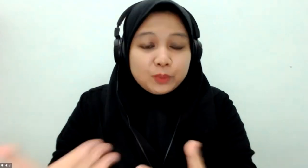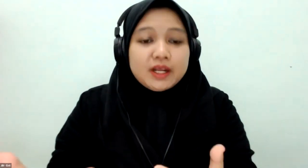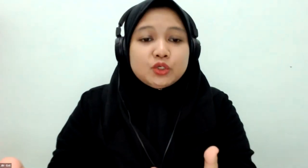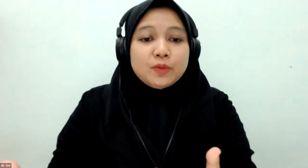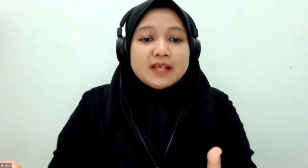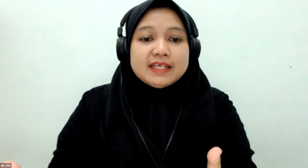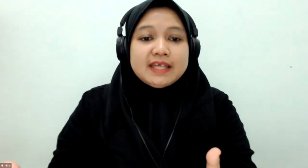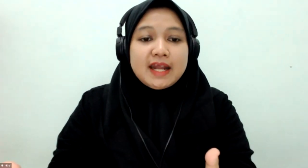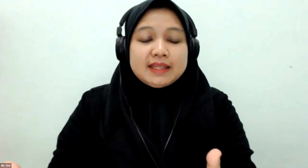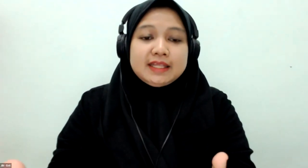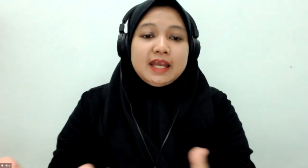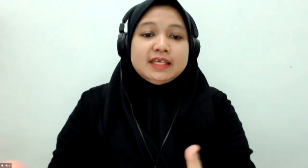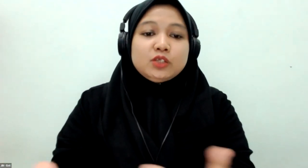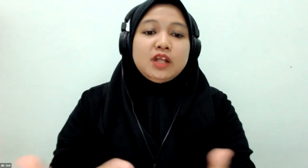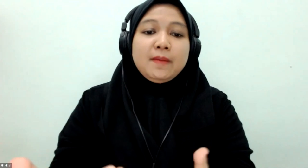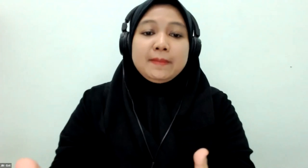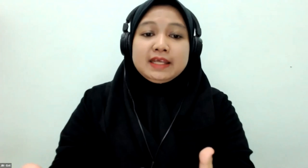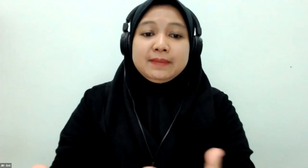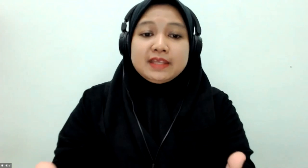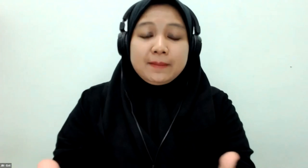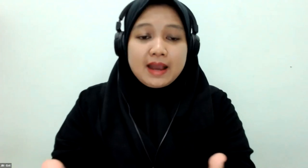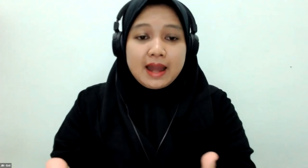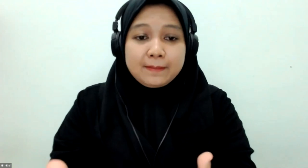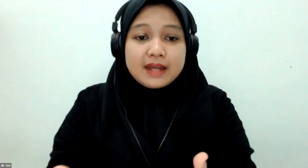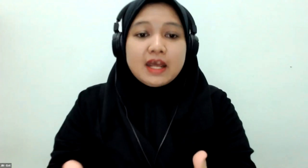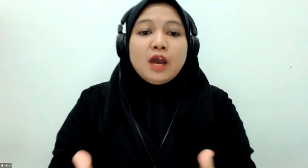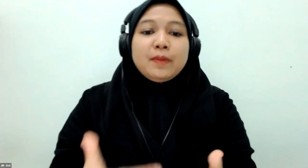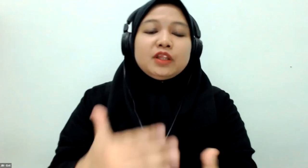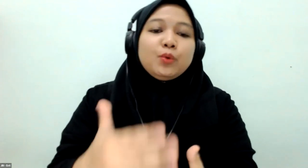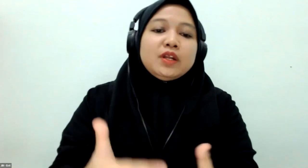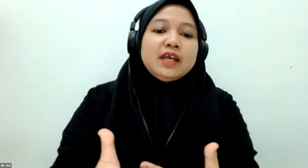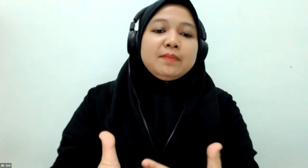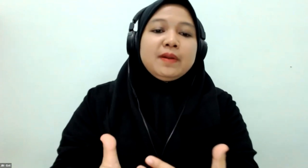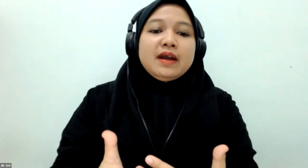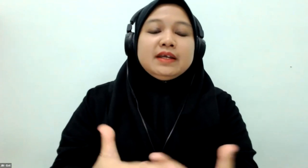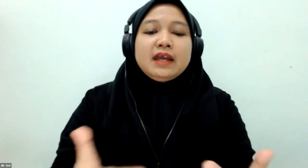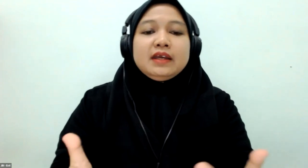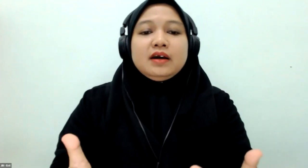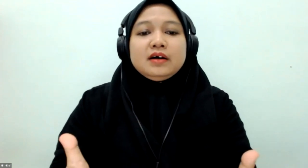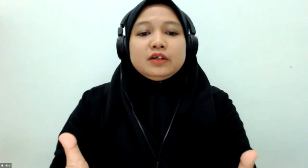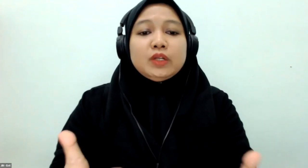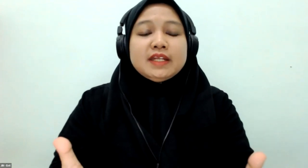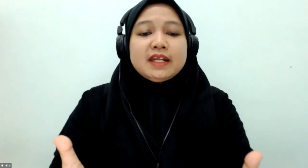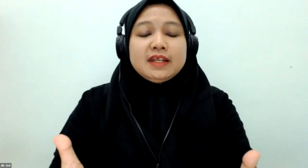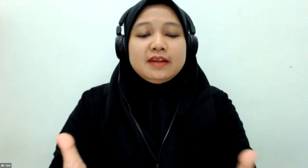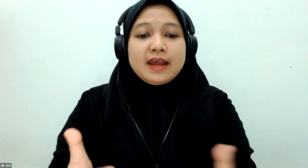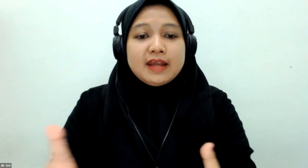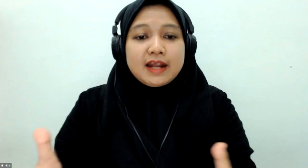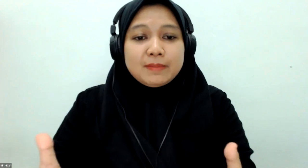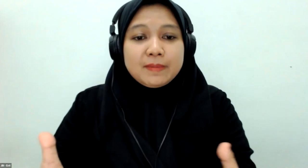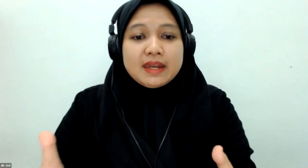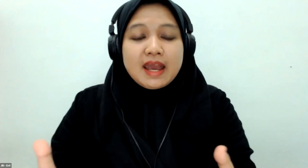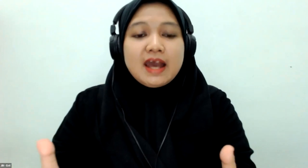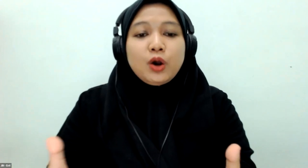begitupun dengan juru bahasa isyarat ketika ia sudah memiliki banyak pengalaman bertemu dengan berbagai tuli dari